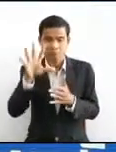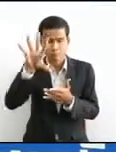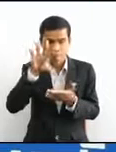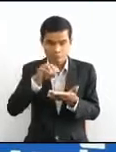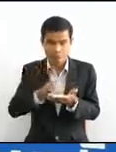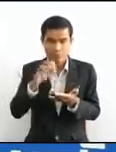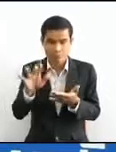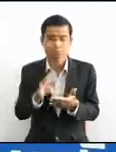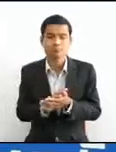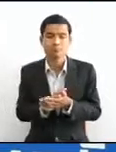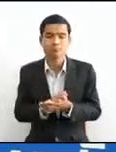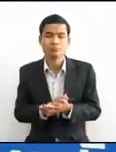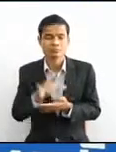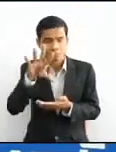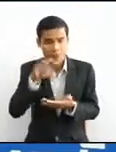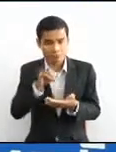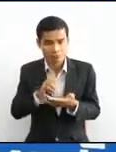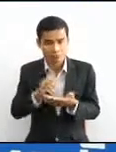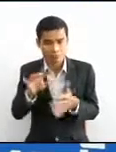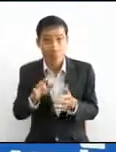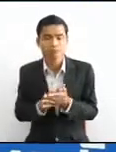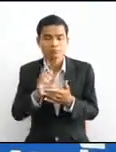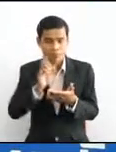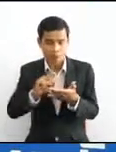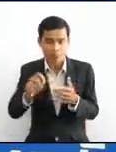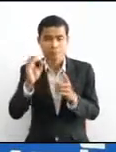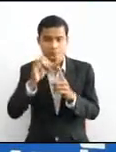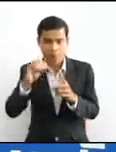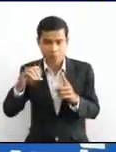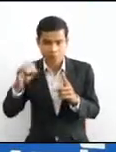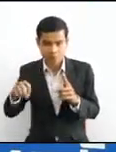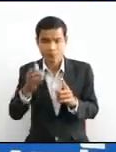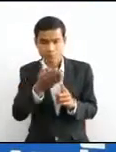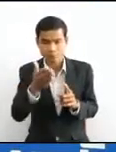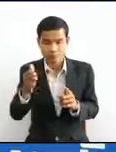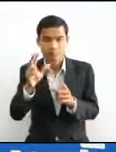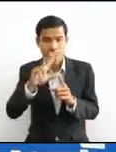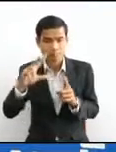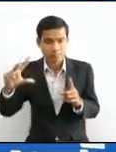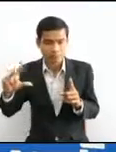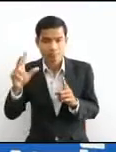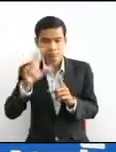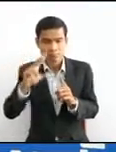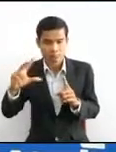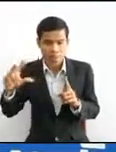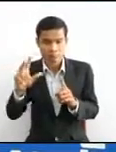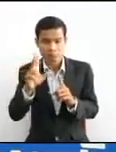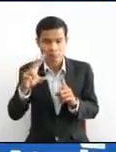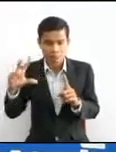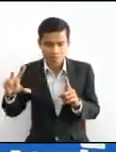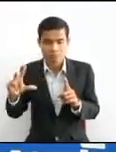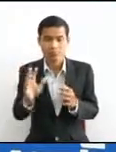chăm cha chăm sẽ say clear nè từng ọc nía con